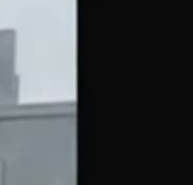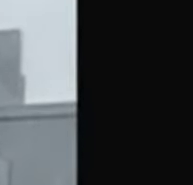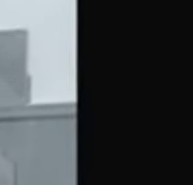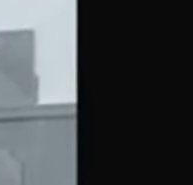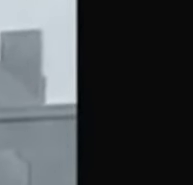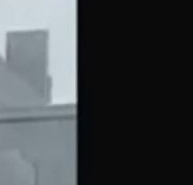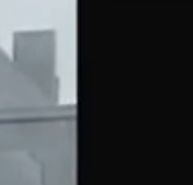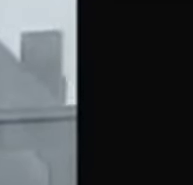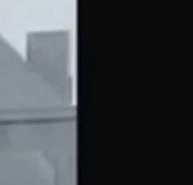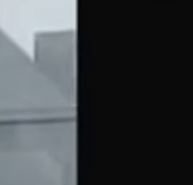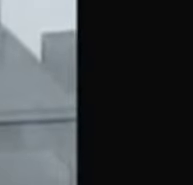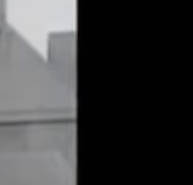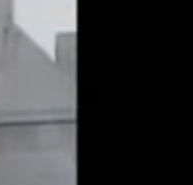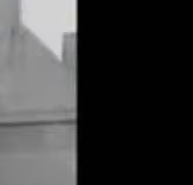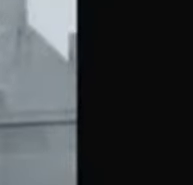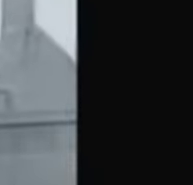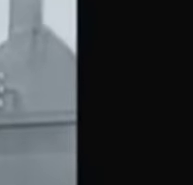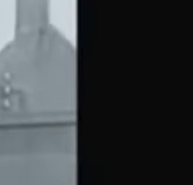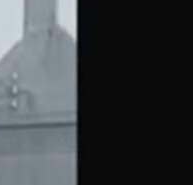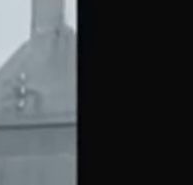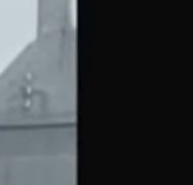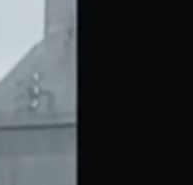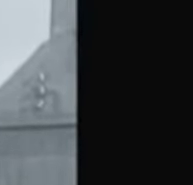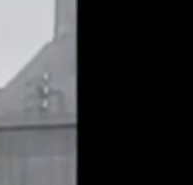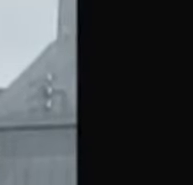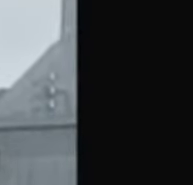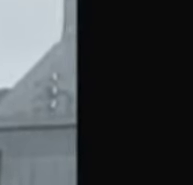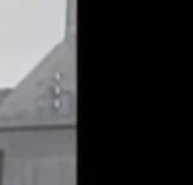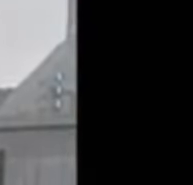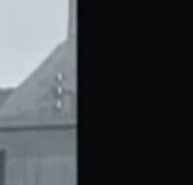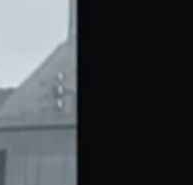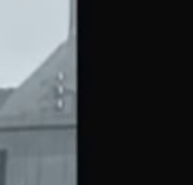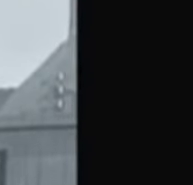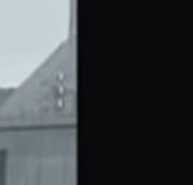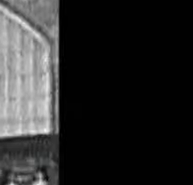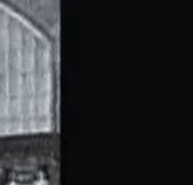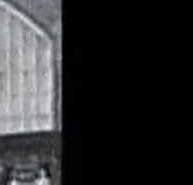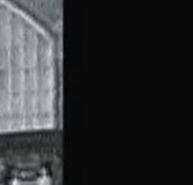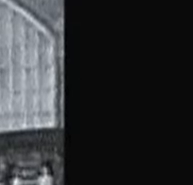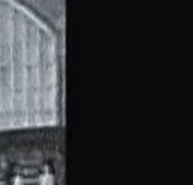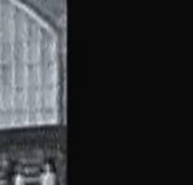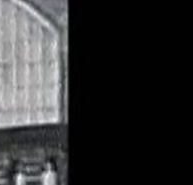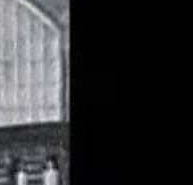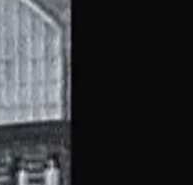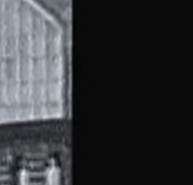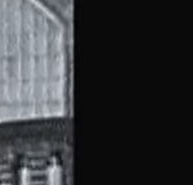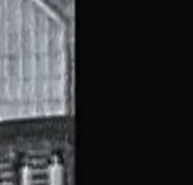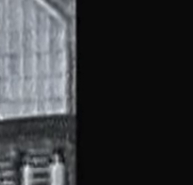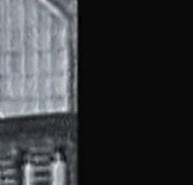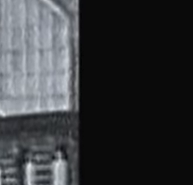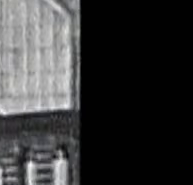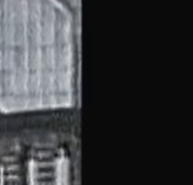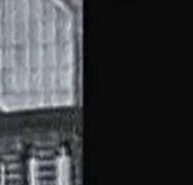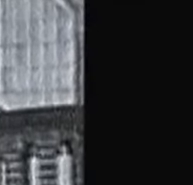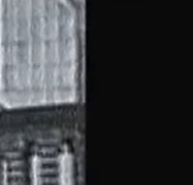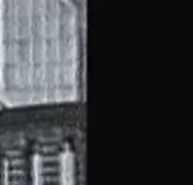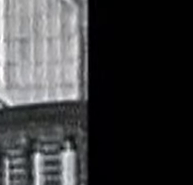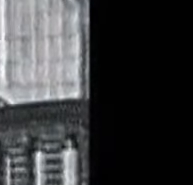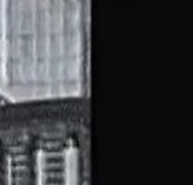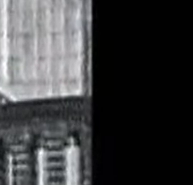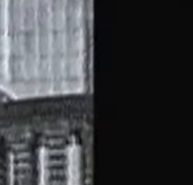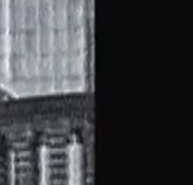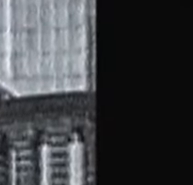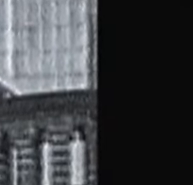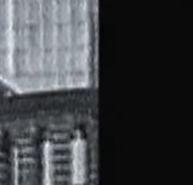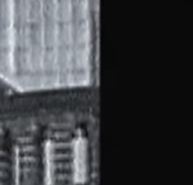Die Zeugen Jehovas, die sich geschlossen gegen den NS-Staat stellten, wurden 1933 verboten. Das Regime konfiszierte